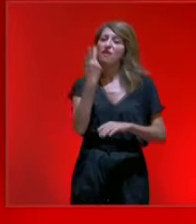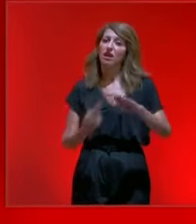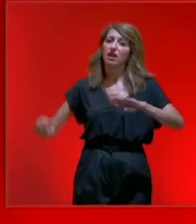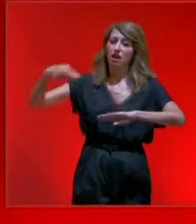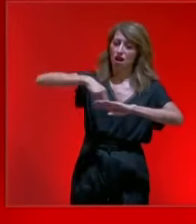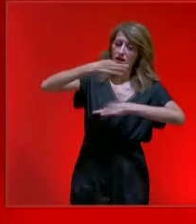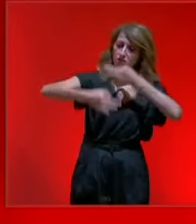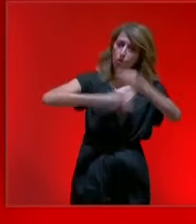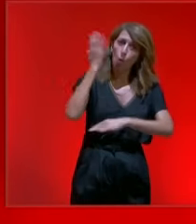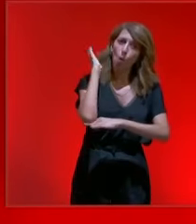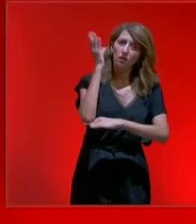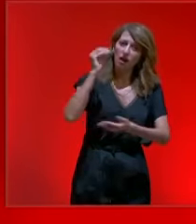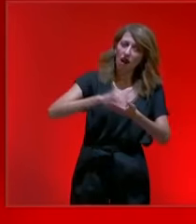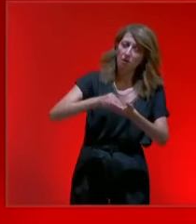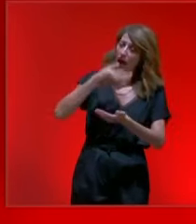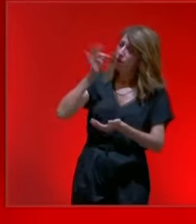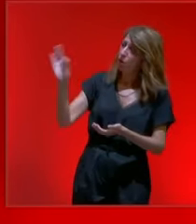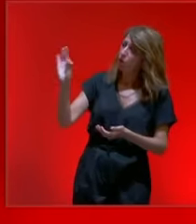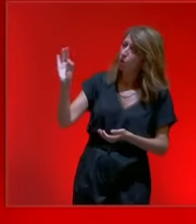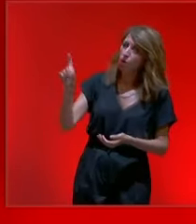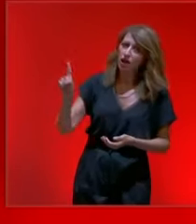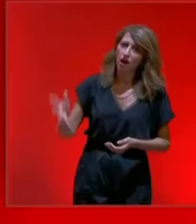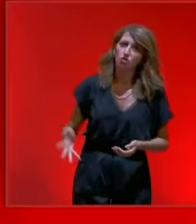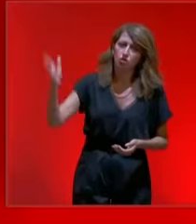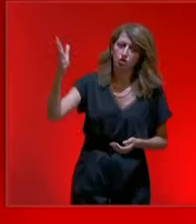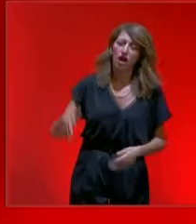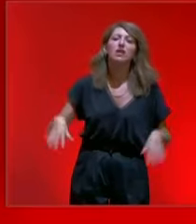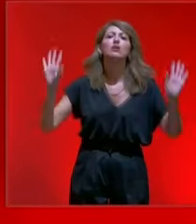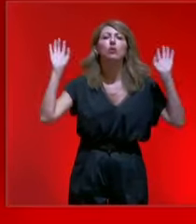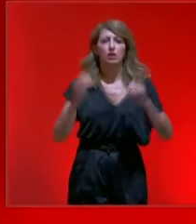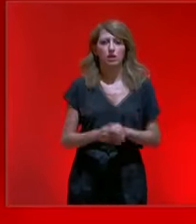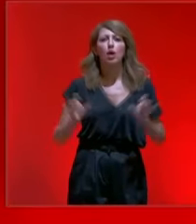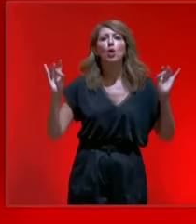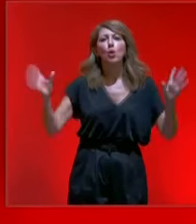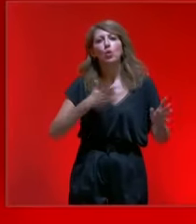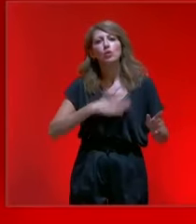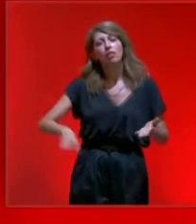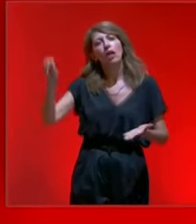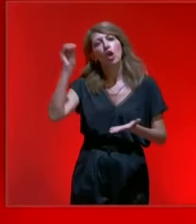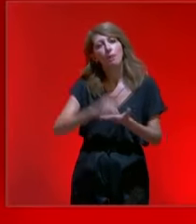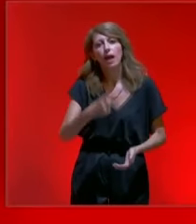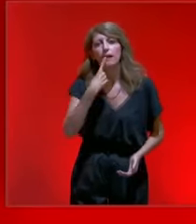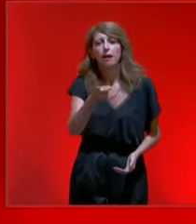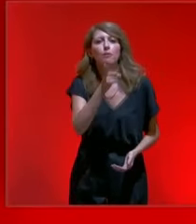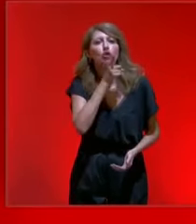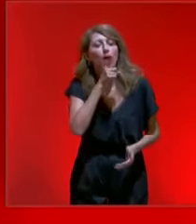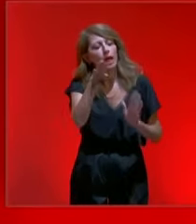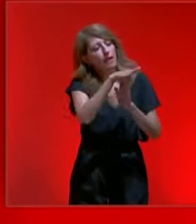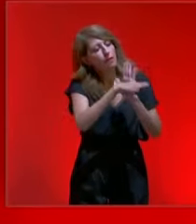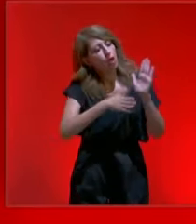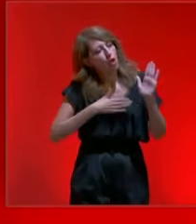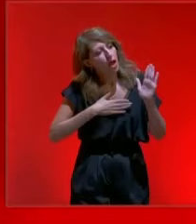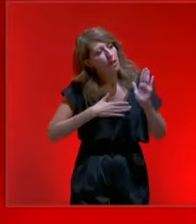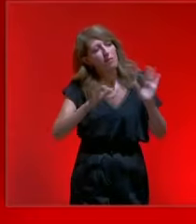φορά το σύνολο των ψηφισμένων προγραμματικών μας θέσεων ή κάποιων παραλλαγών τους. Πιστεύω ότι κάτι τέτοιο